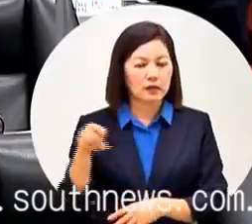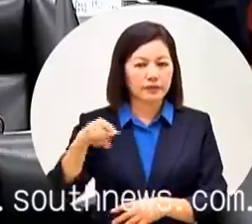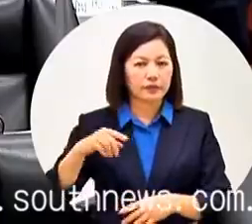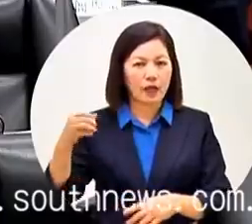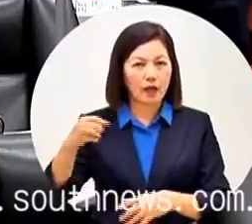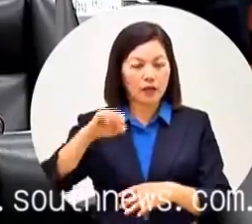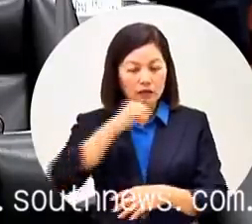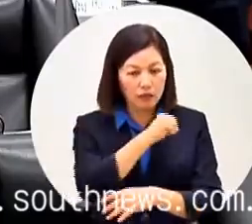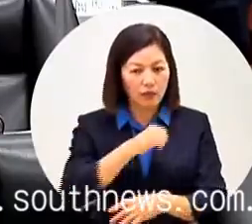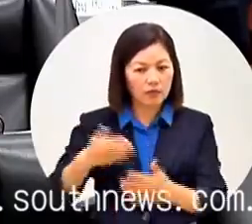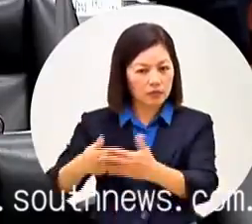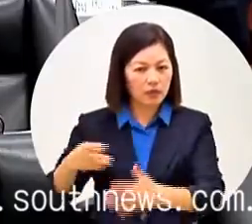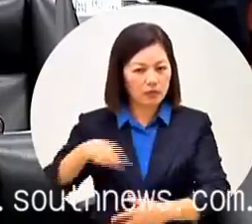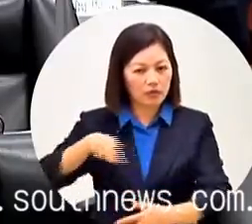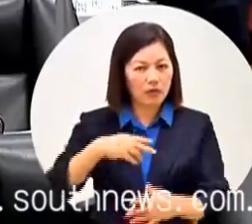忧心啊。